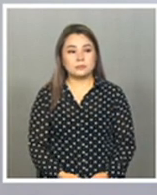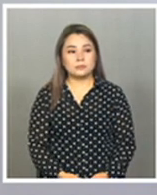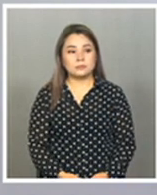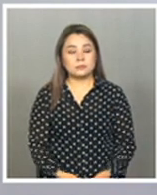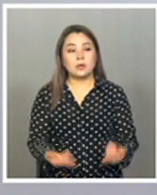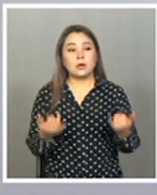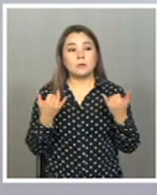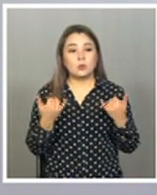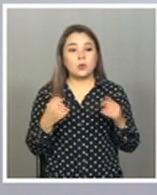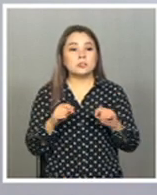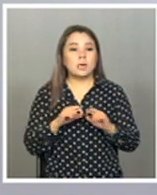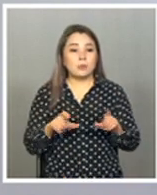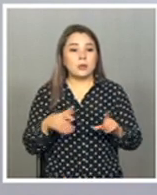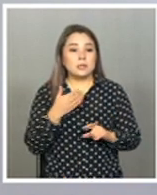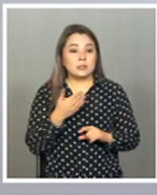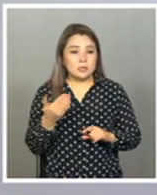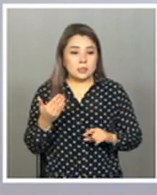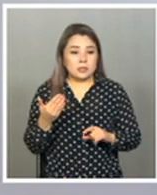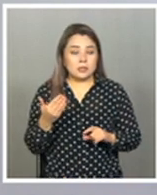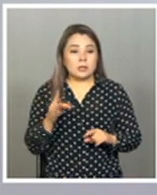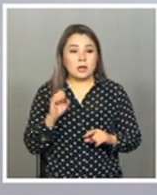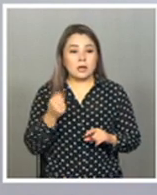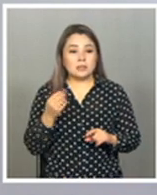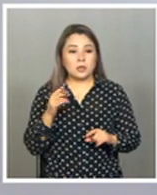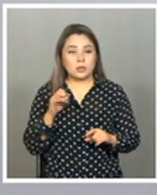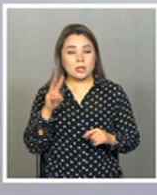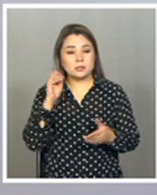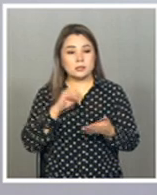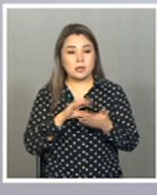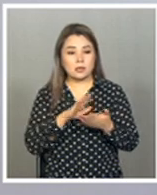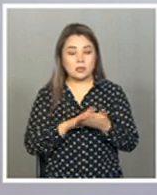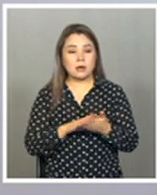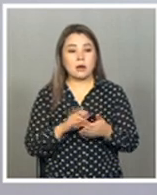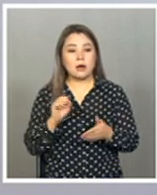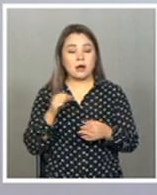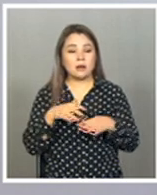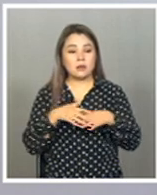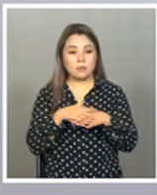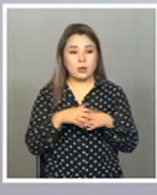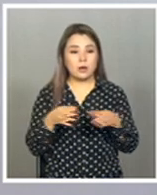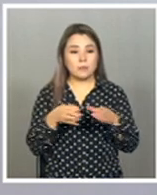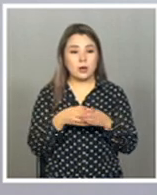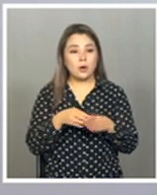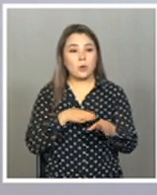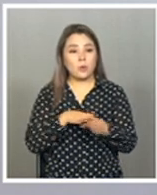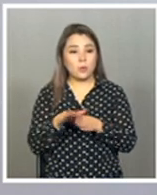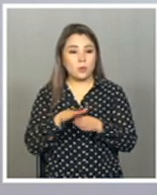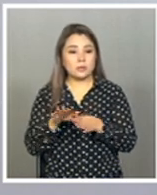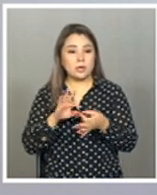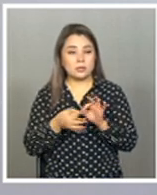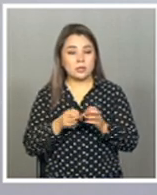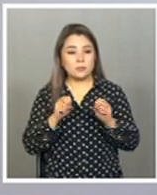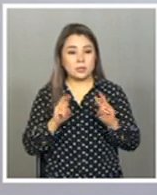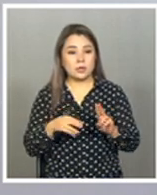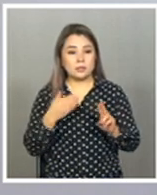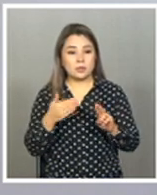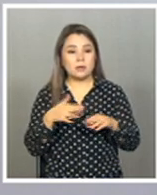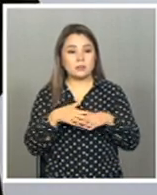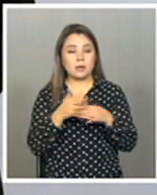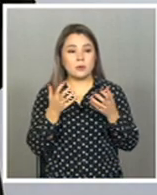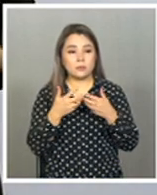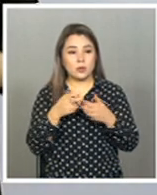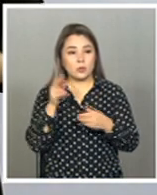Бүгінгі сабақта сіз рационал сандар мен арифметикалық амалдарды орындауға арналған есептер